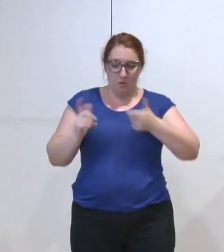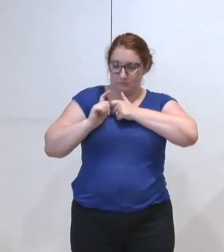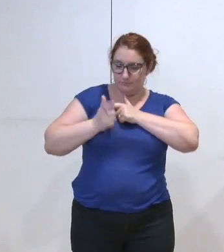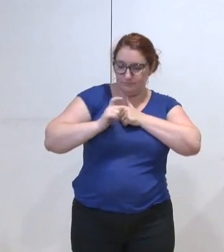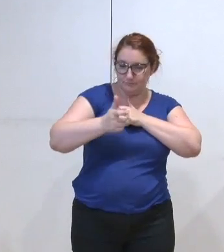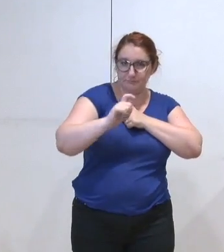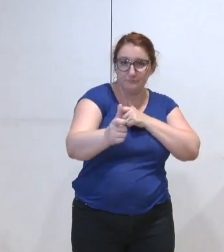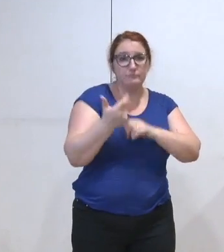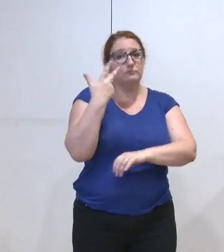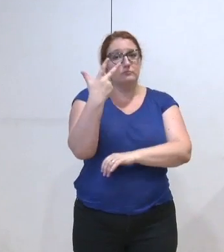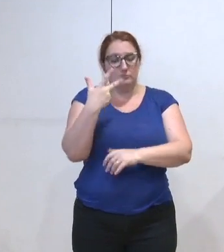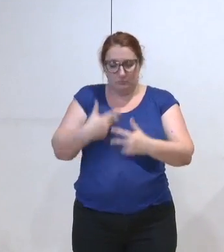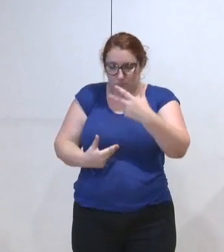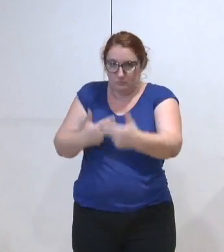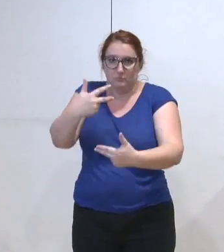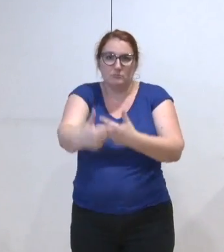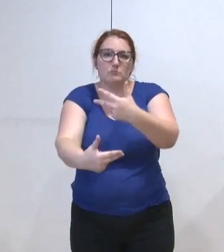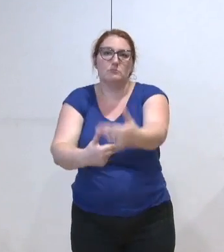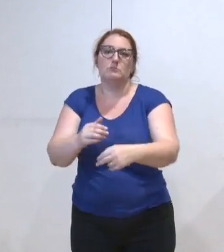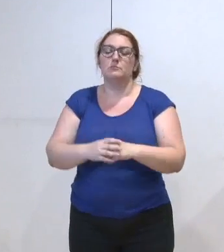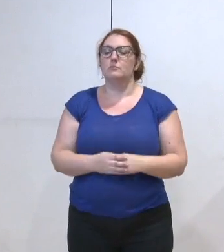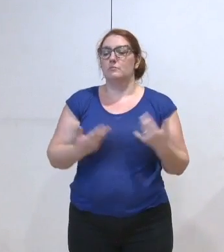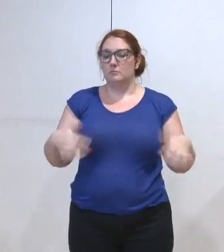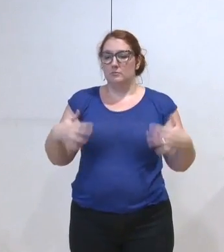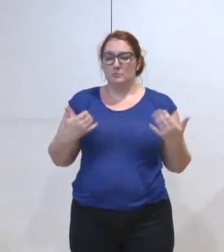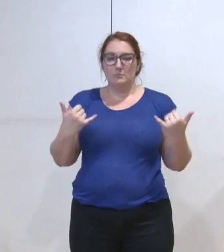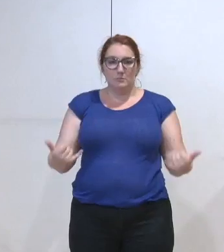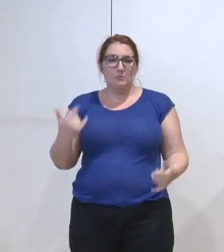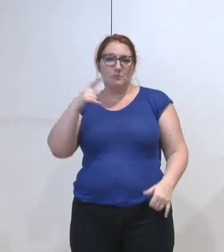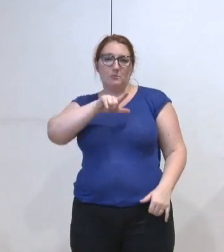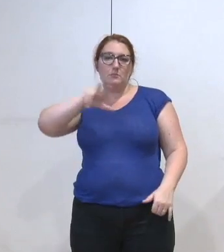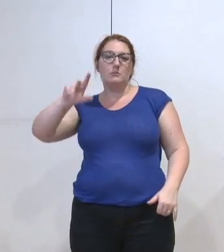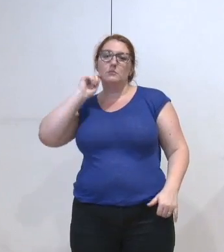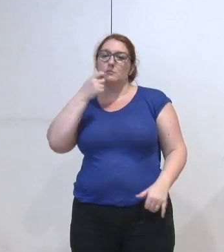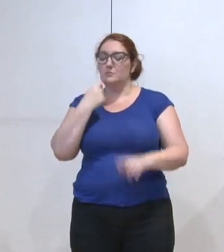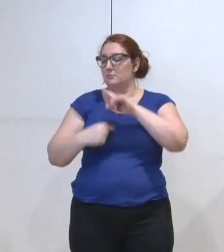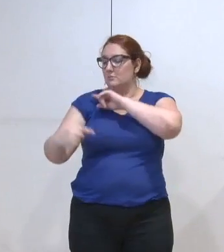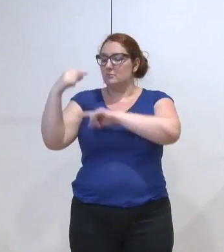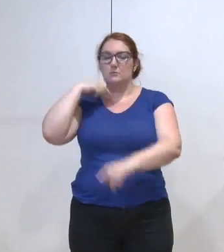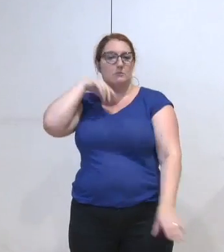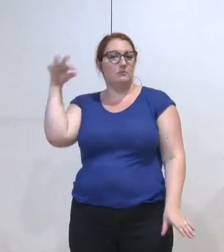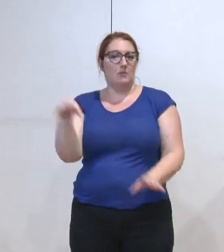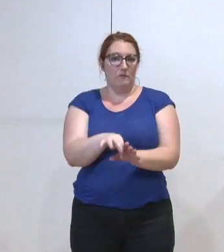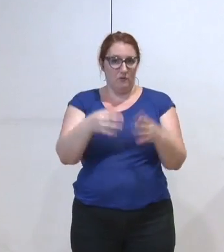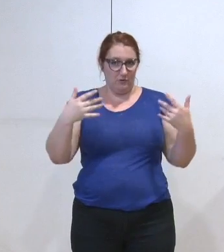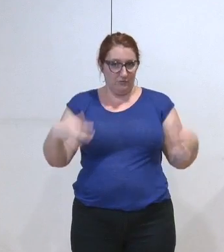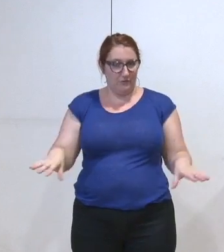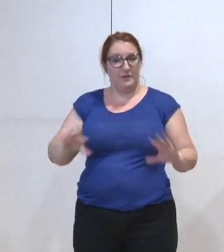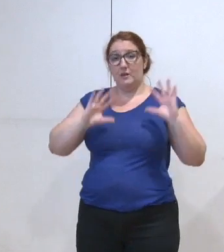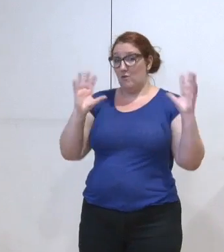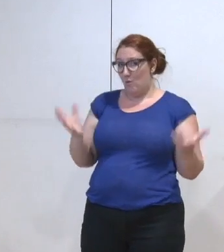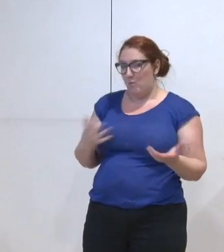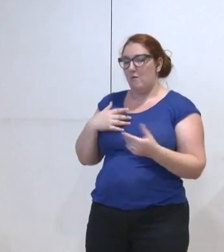avons déjà adopté ici même en conseil municipal le 23 mars dernier avec une décision d'entrée dans la société publique